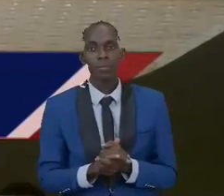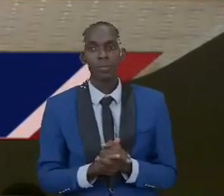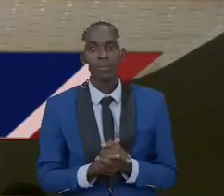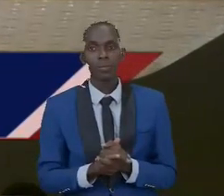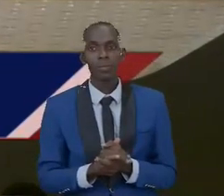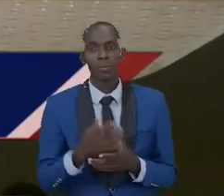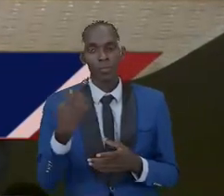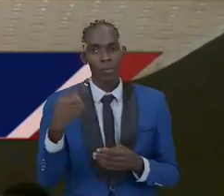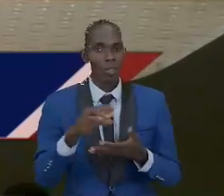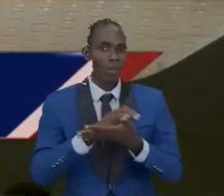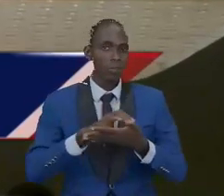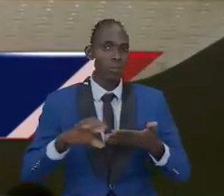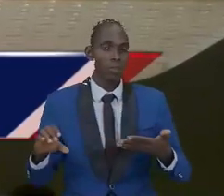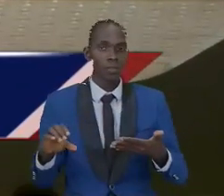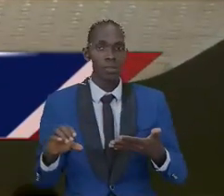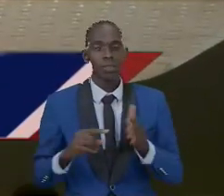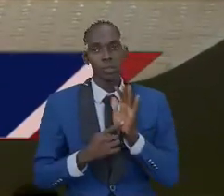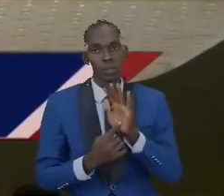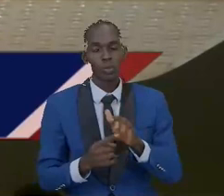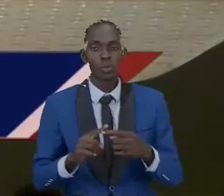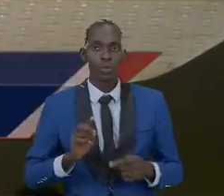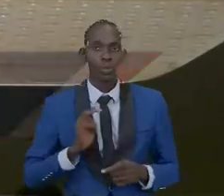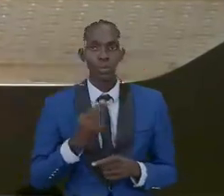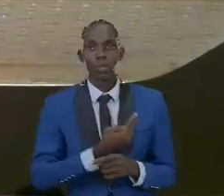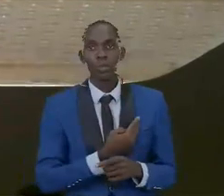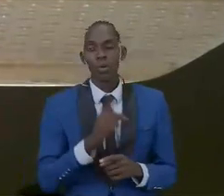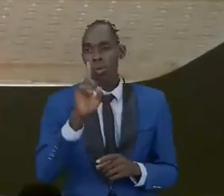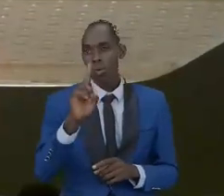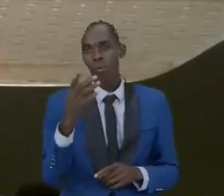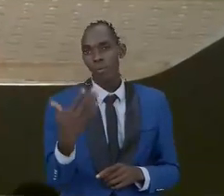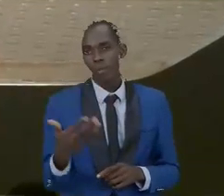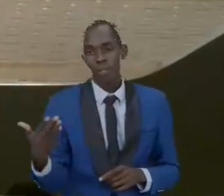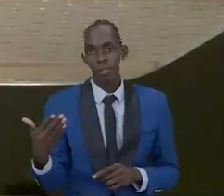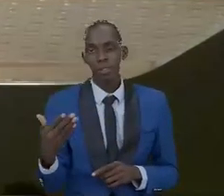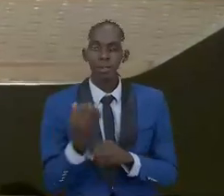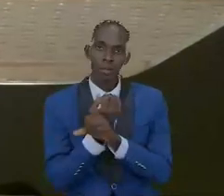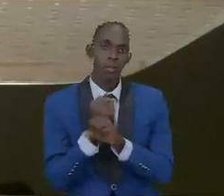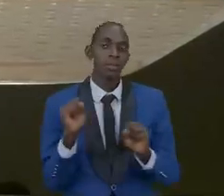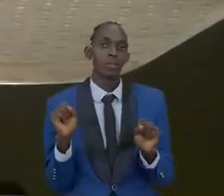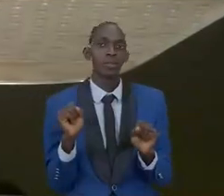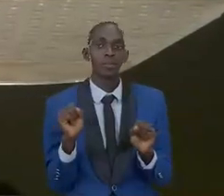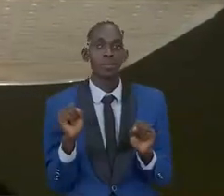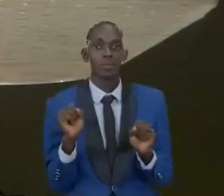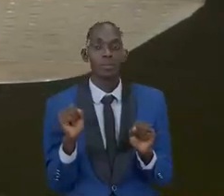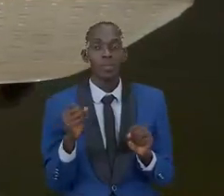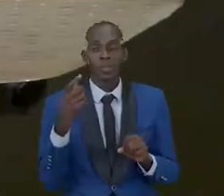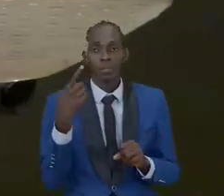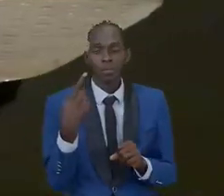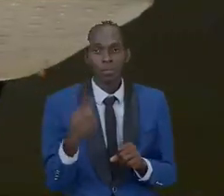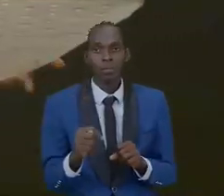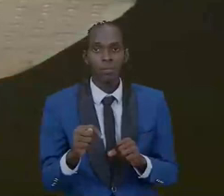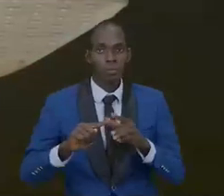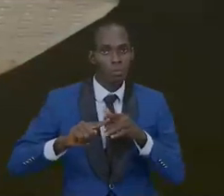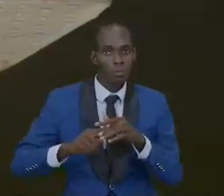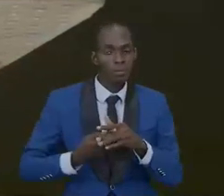les versets nous révèle une seule chose la justification la source